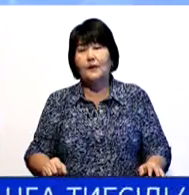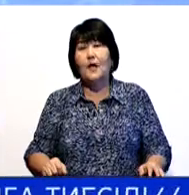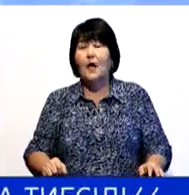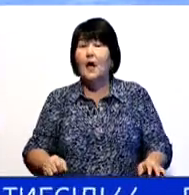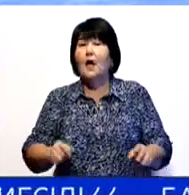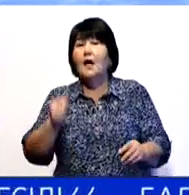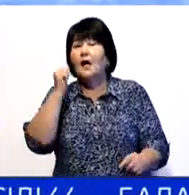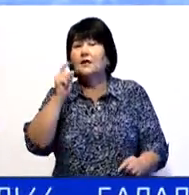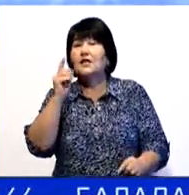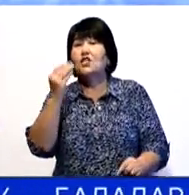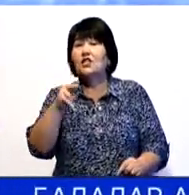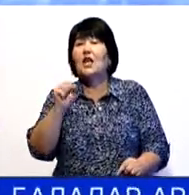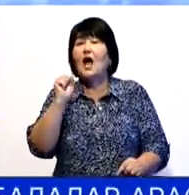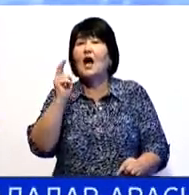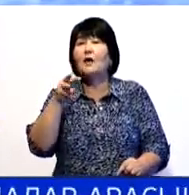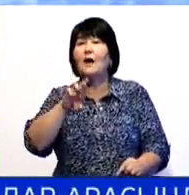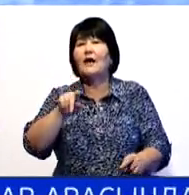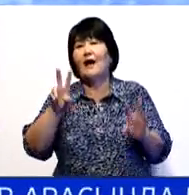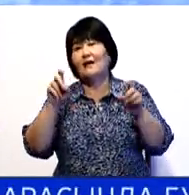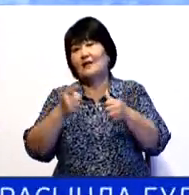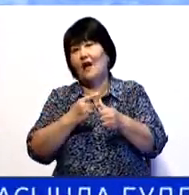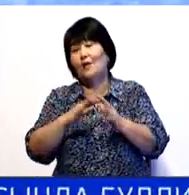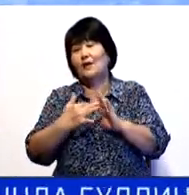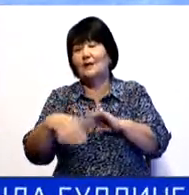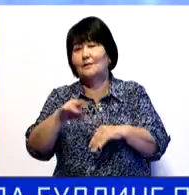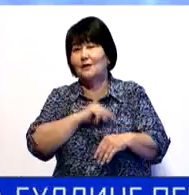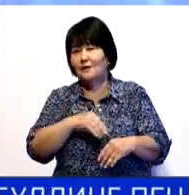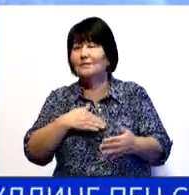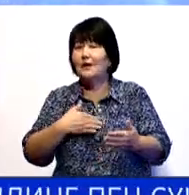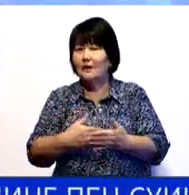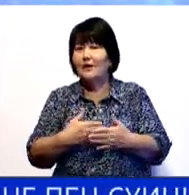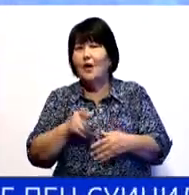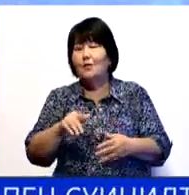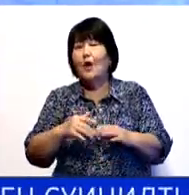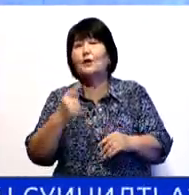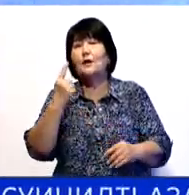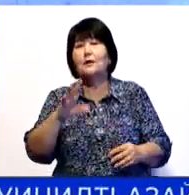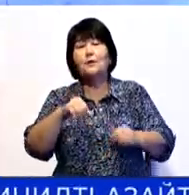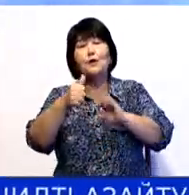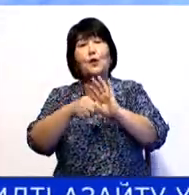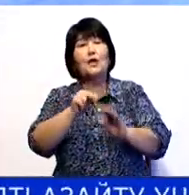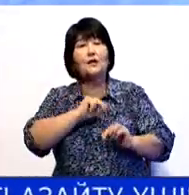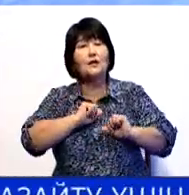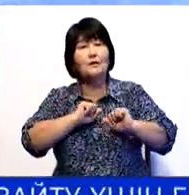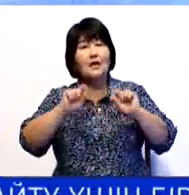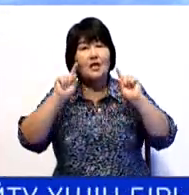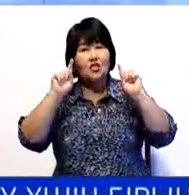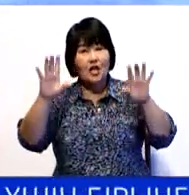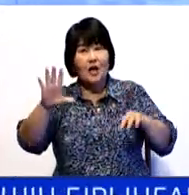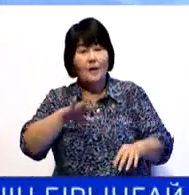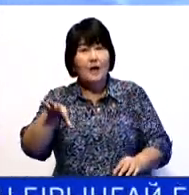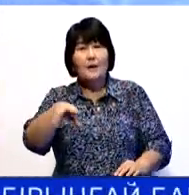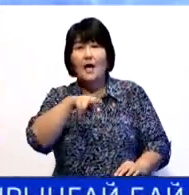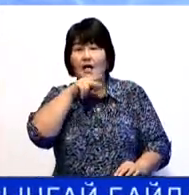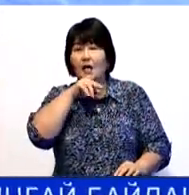Şejireli Şiyil ауданында Ақмая тауыл бар. Адамдар жайсаң еңбекке епті. Бұл ауылдан бір емес 16 еңбегері шыққан. Барлығы да Корей